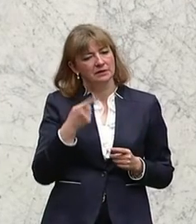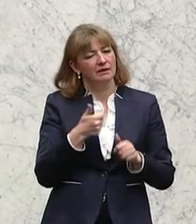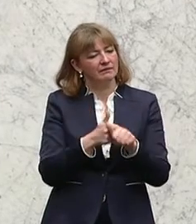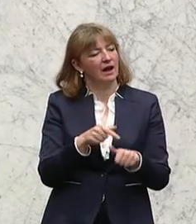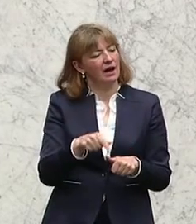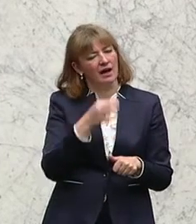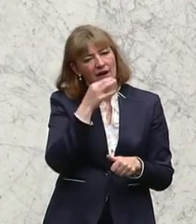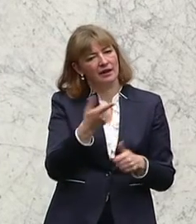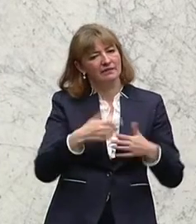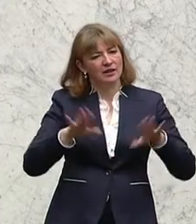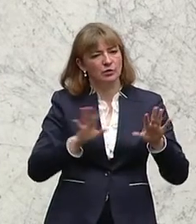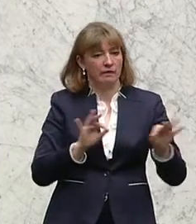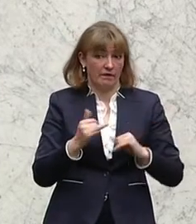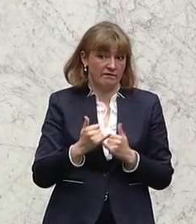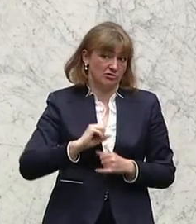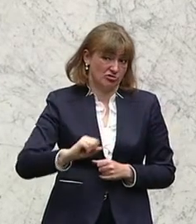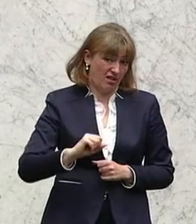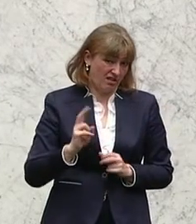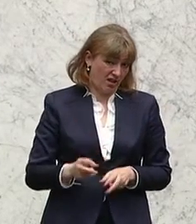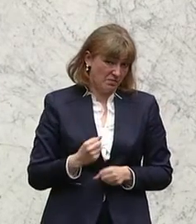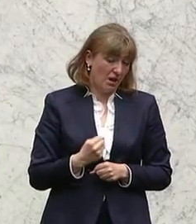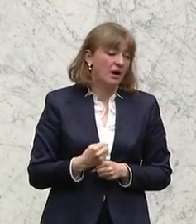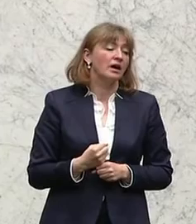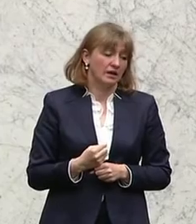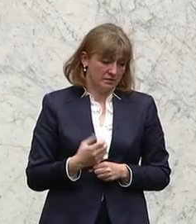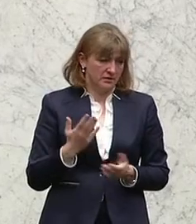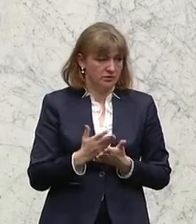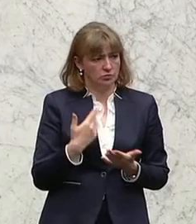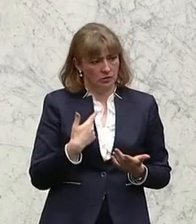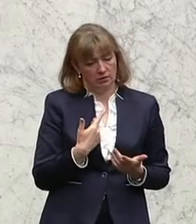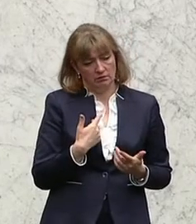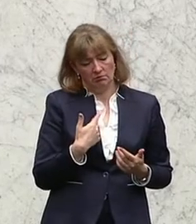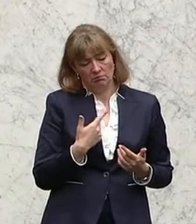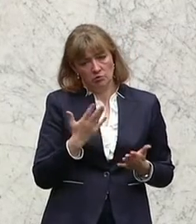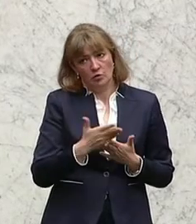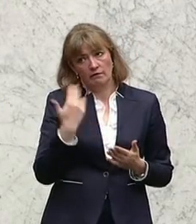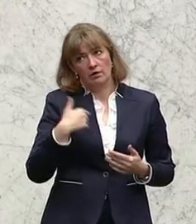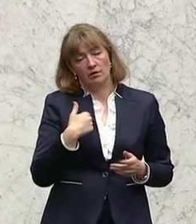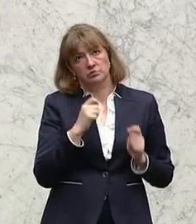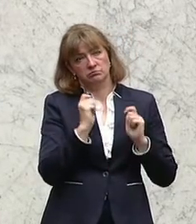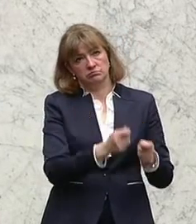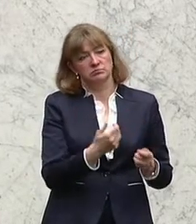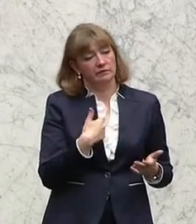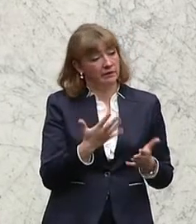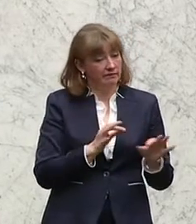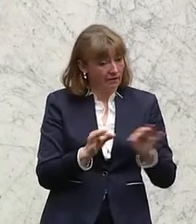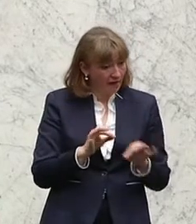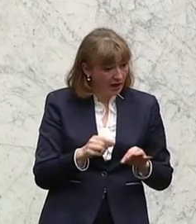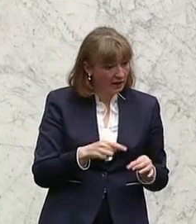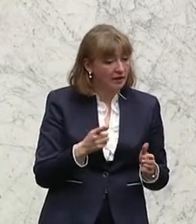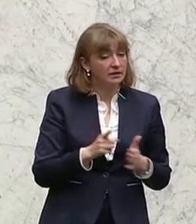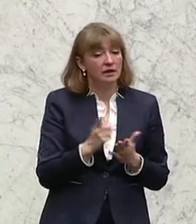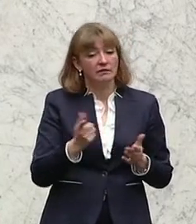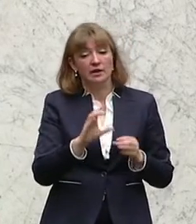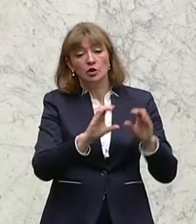wie wir Asylverfahren beschleunigen. Wir haben ja schon viel länger als NEOS einen Vorschlag gemacht, dass wir eigene Verfahren für die eröffnen, die nur